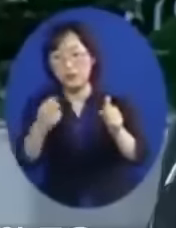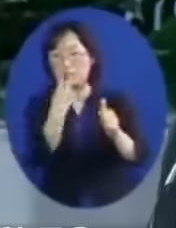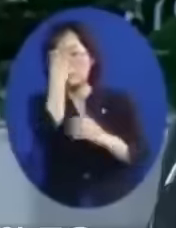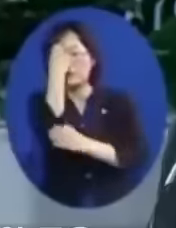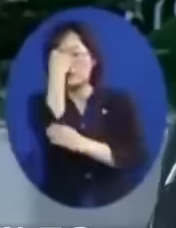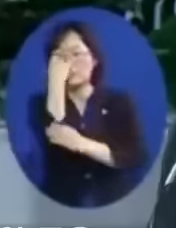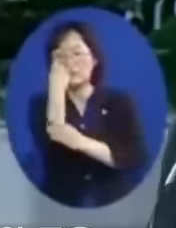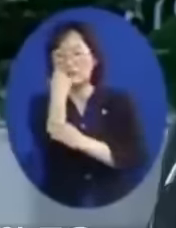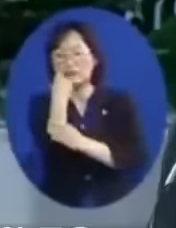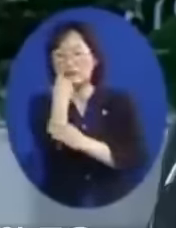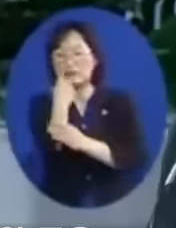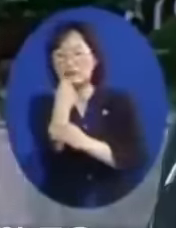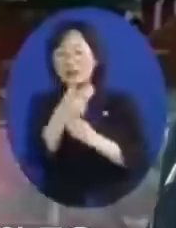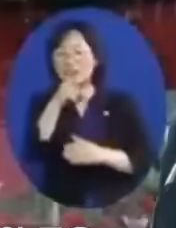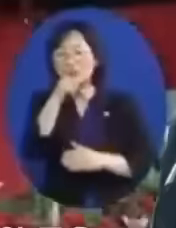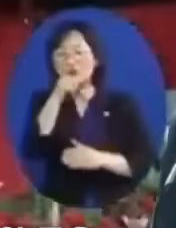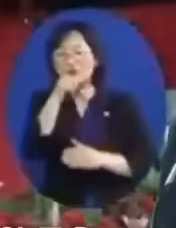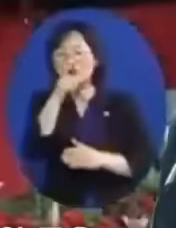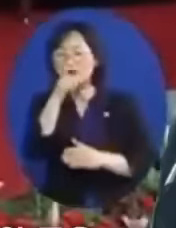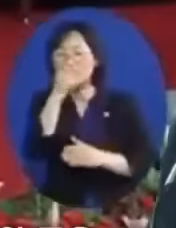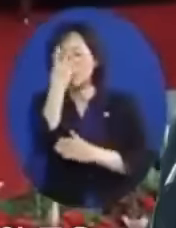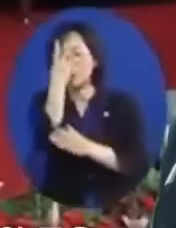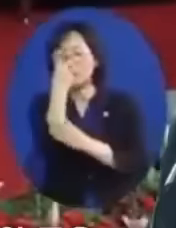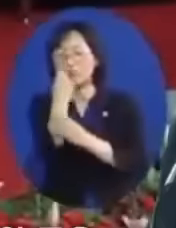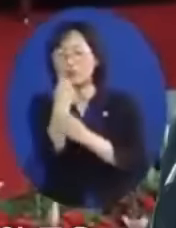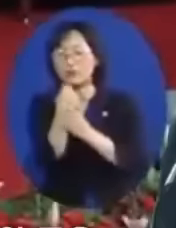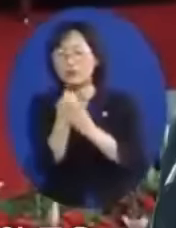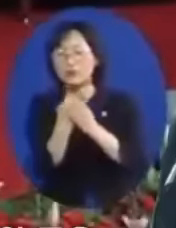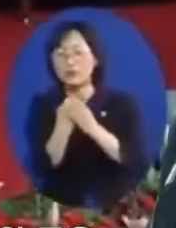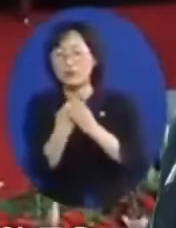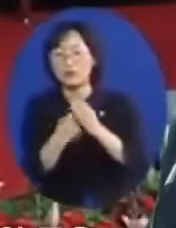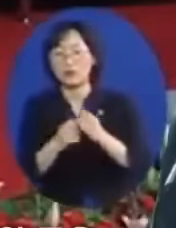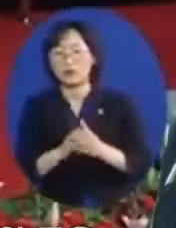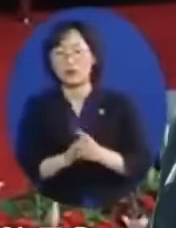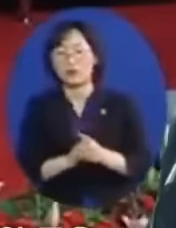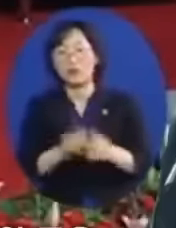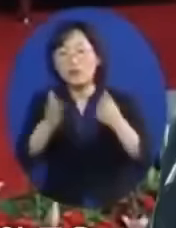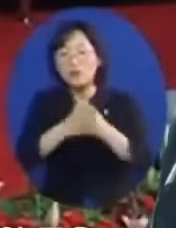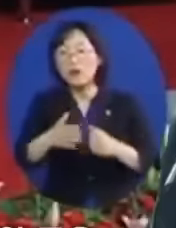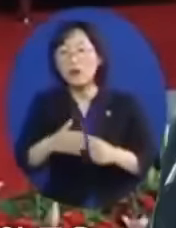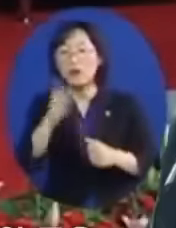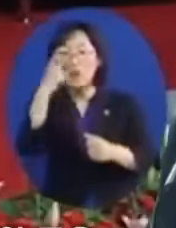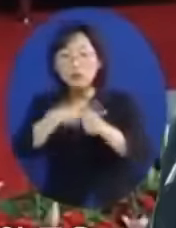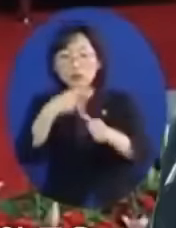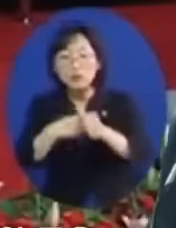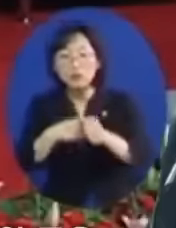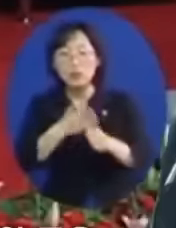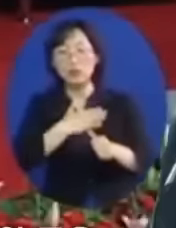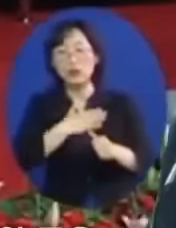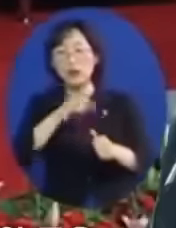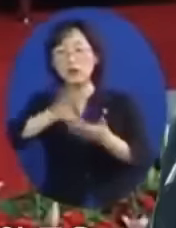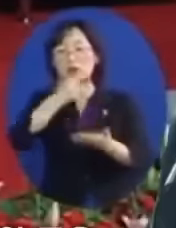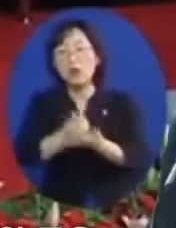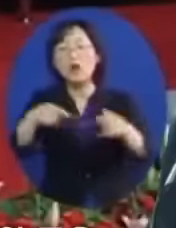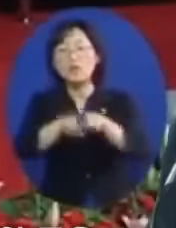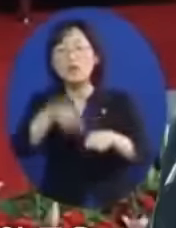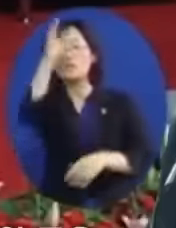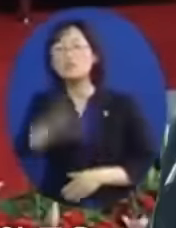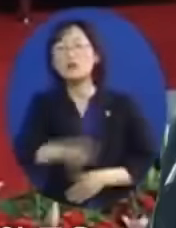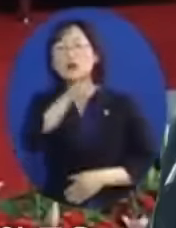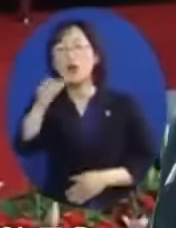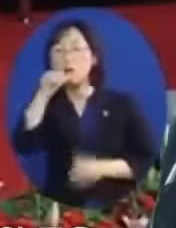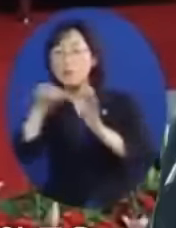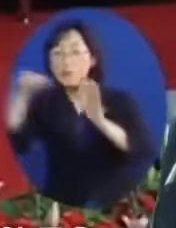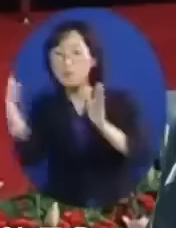물이 몸에 배어 들어와서 서서히 죽어가는 것입니다. 그러므로 바울 선생이 내가 그리스도와 함께 십자가에 못 박였다는